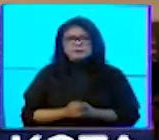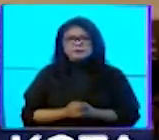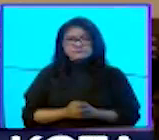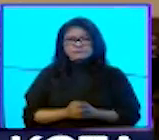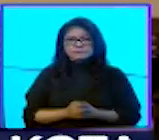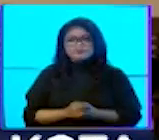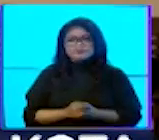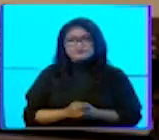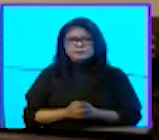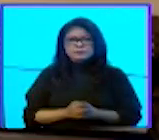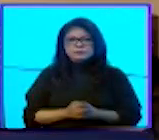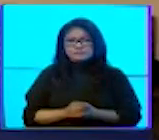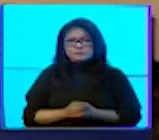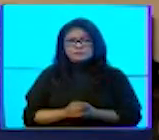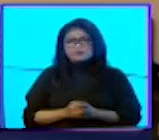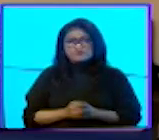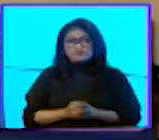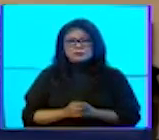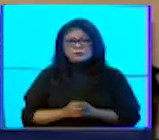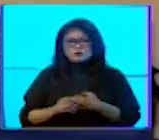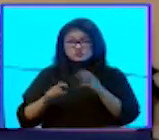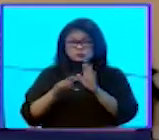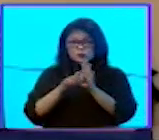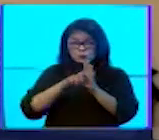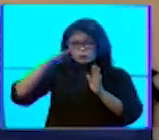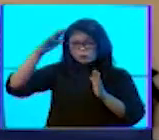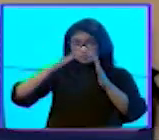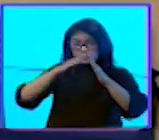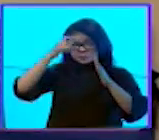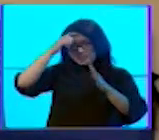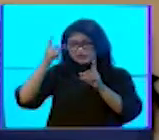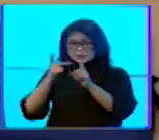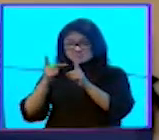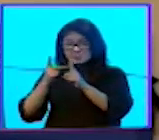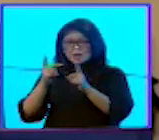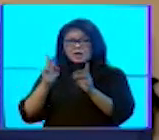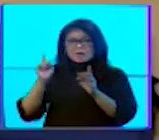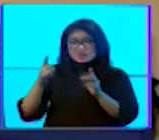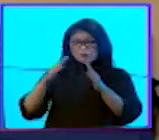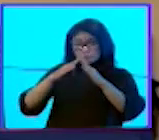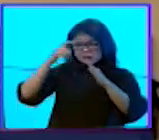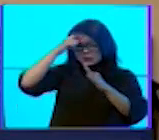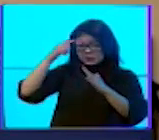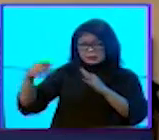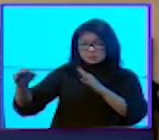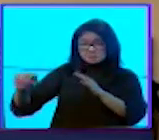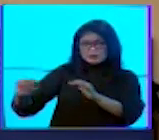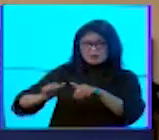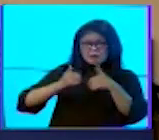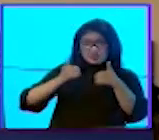Rumah sakit tetangga seperti di Semarang, kemudian ini juga ada kiriman dari jenazah dari Tangerang, itu juga